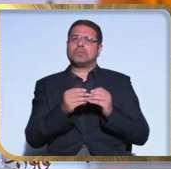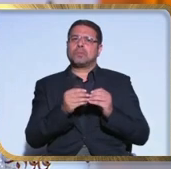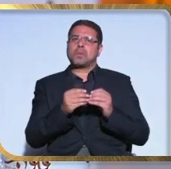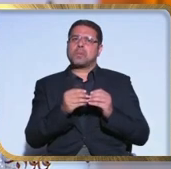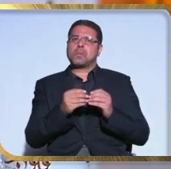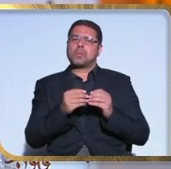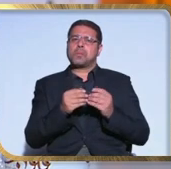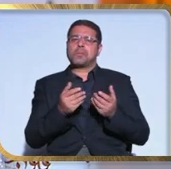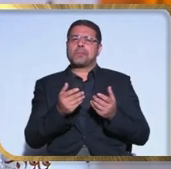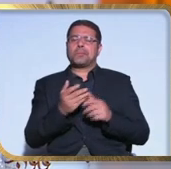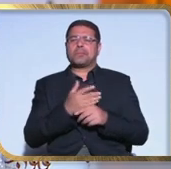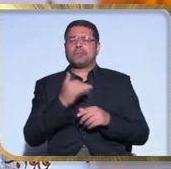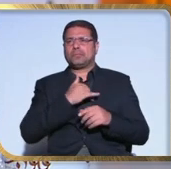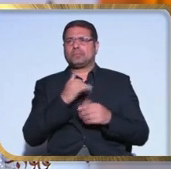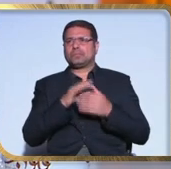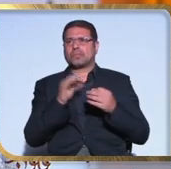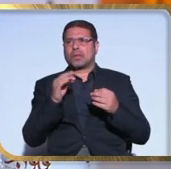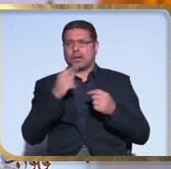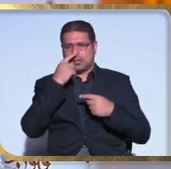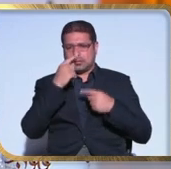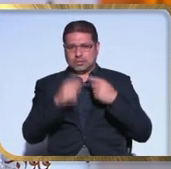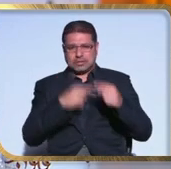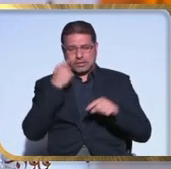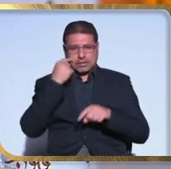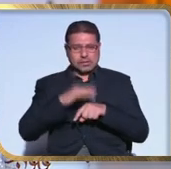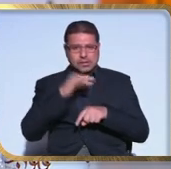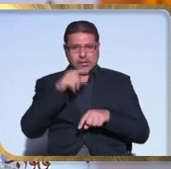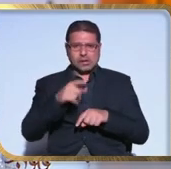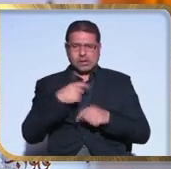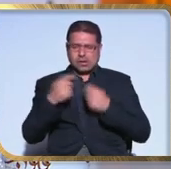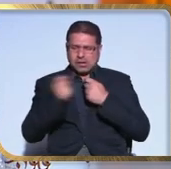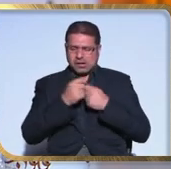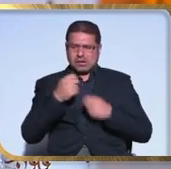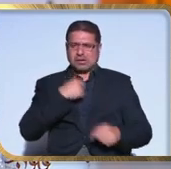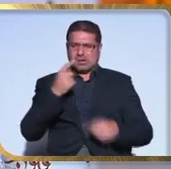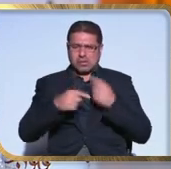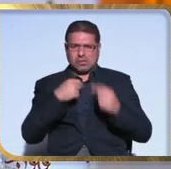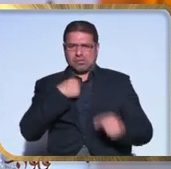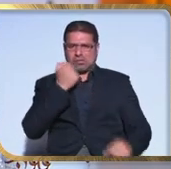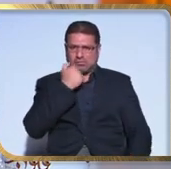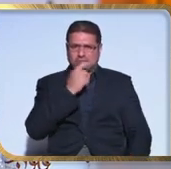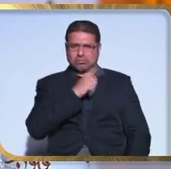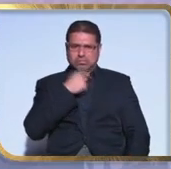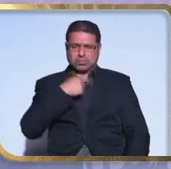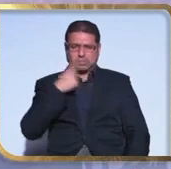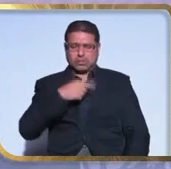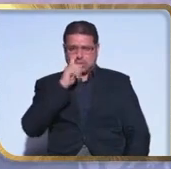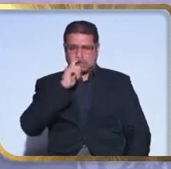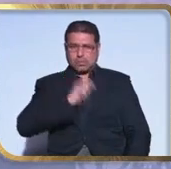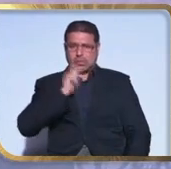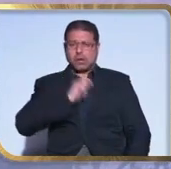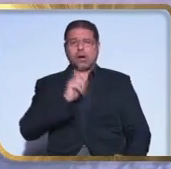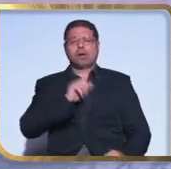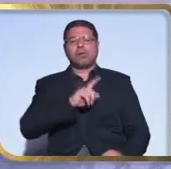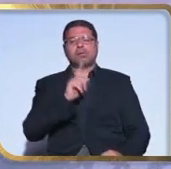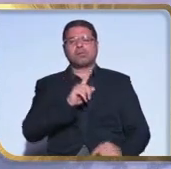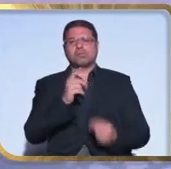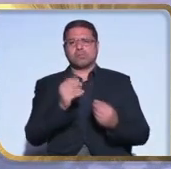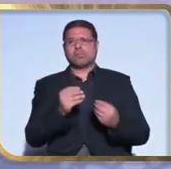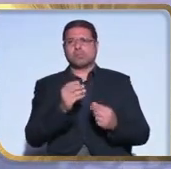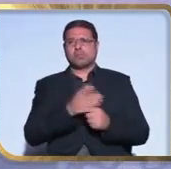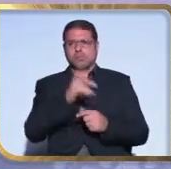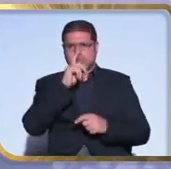ا يعني انا استمرار الانسان في تبكيت نفسه والومي نفسي حتى انه